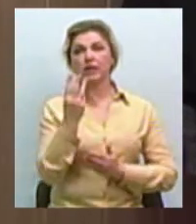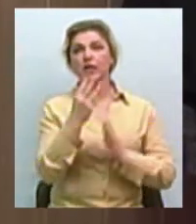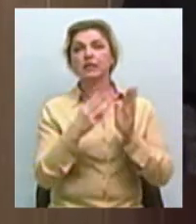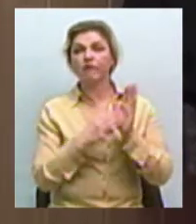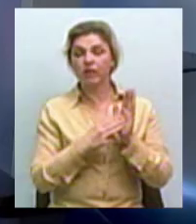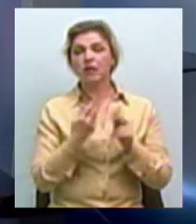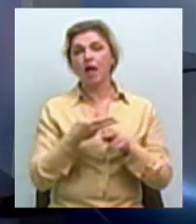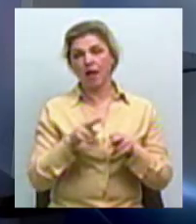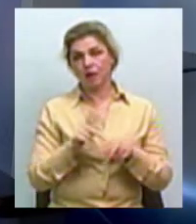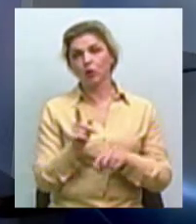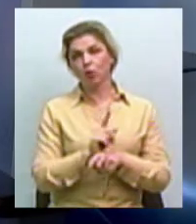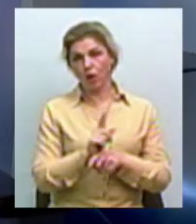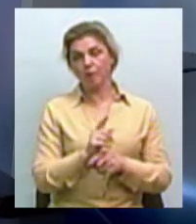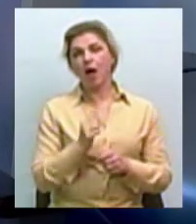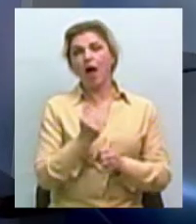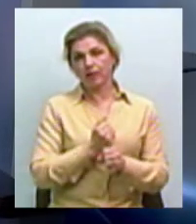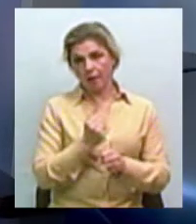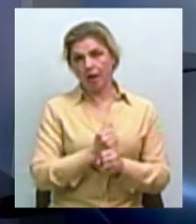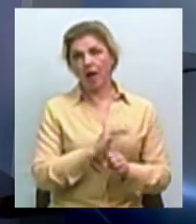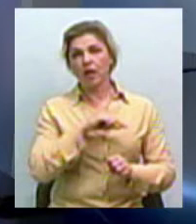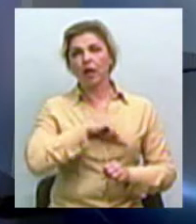це виробляється імунітет, так і має бути.